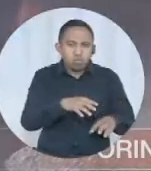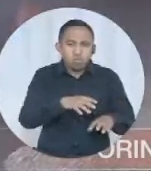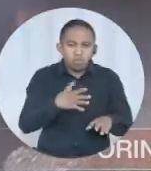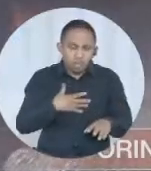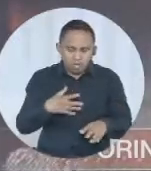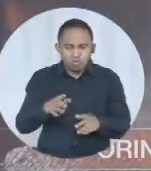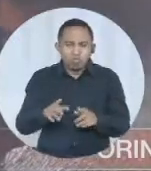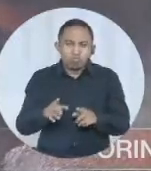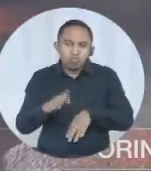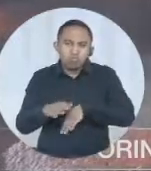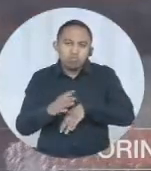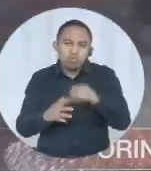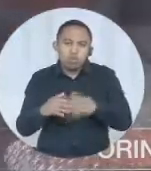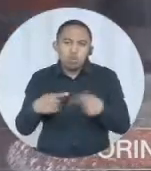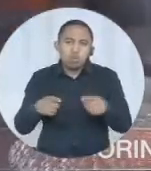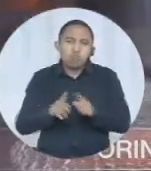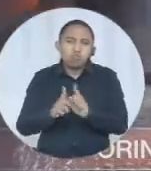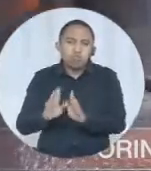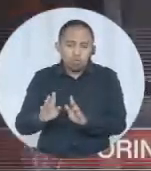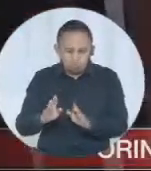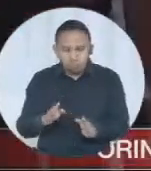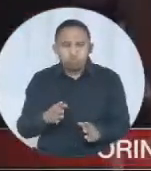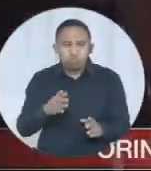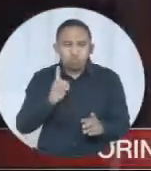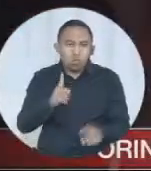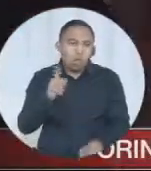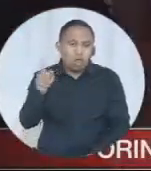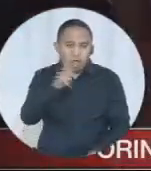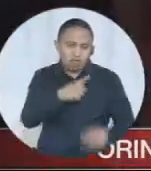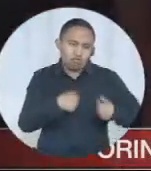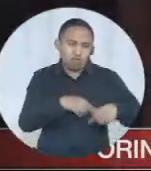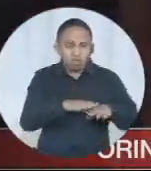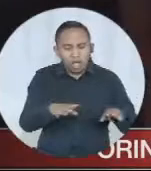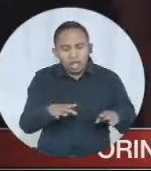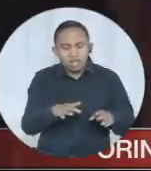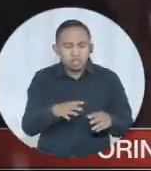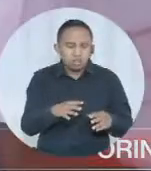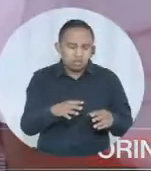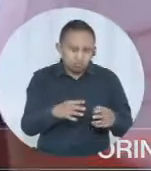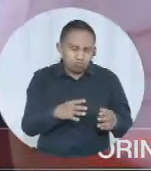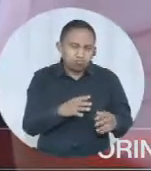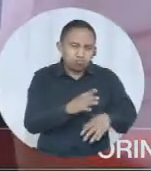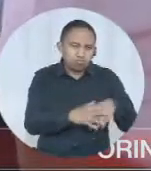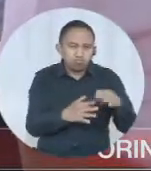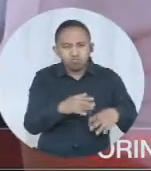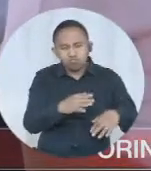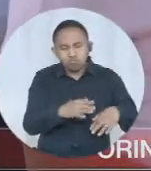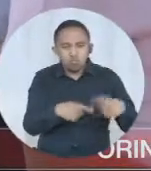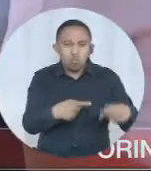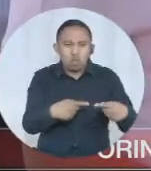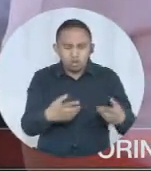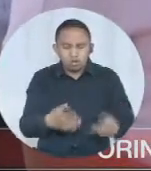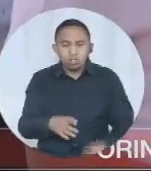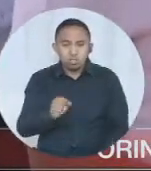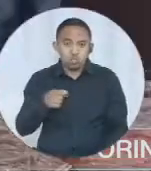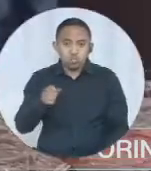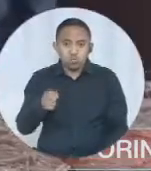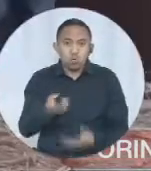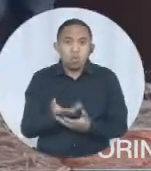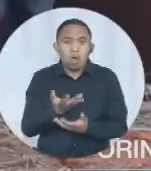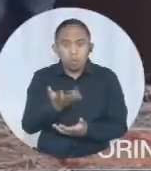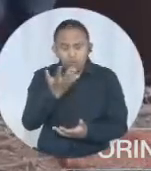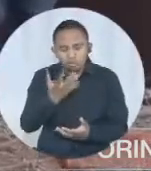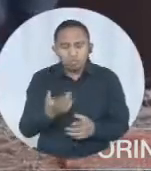toy izao izay ezahana paritaka eny anivon'ny fokontany mihitsy satria ankoatra ny fampandrosoana entiny dia azo inoana